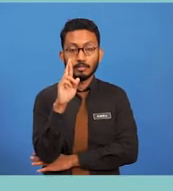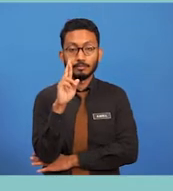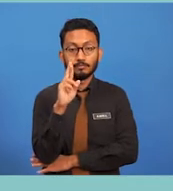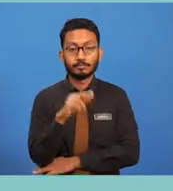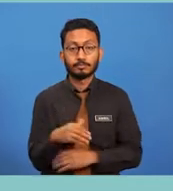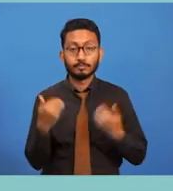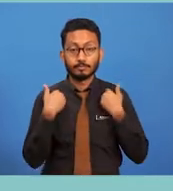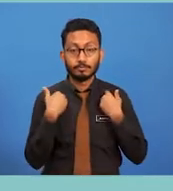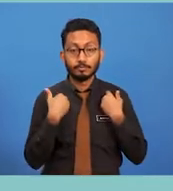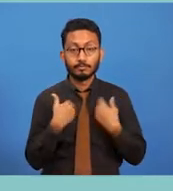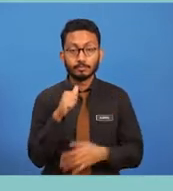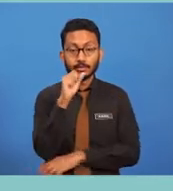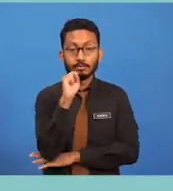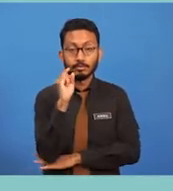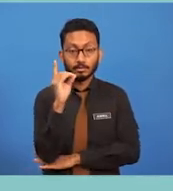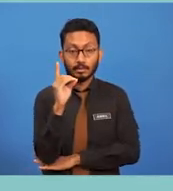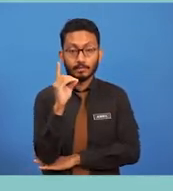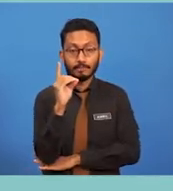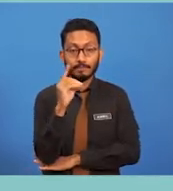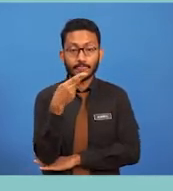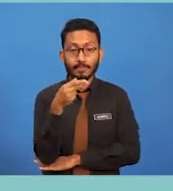mineral dengan formula